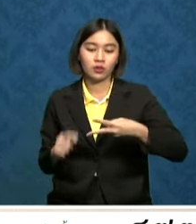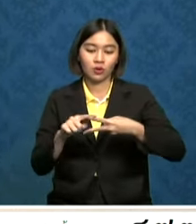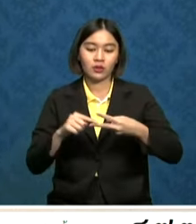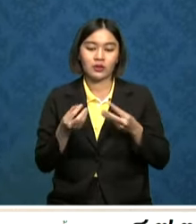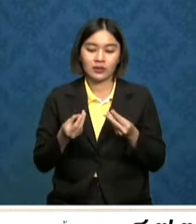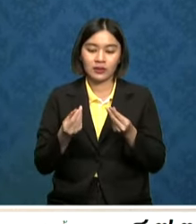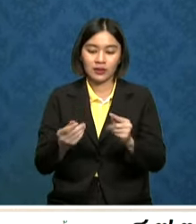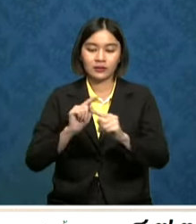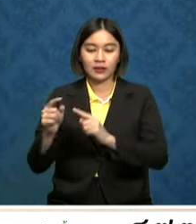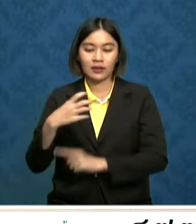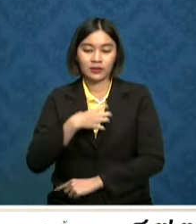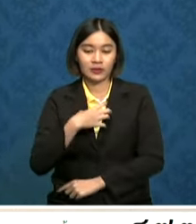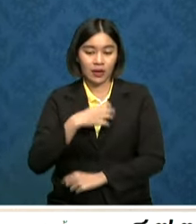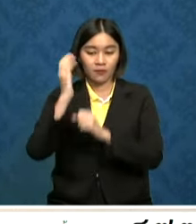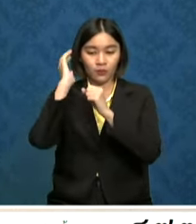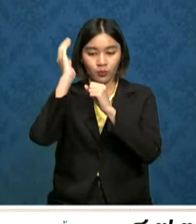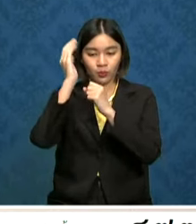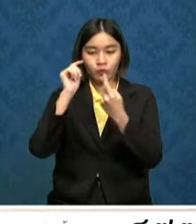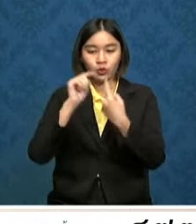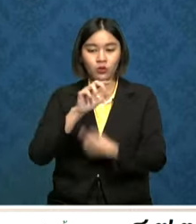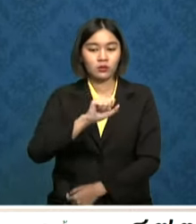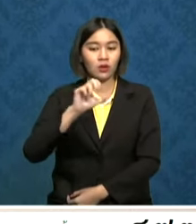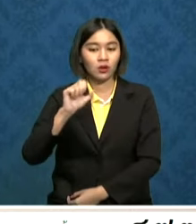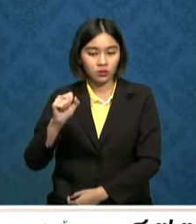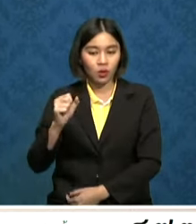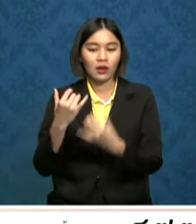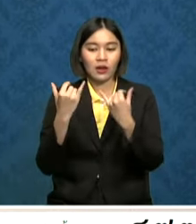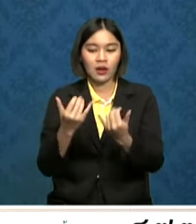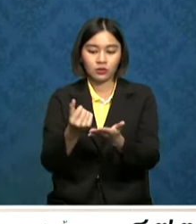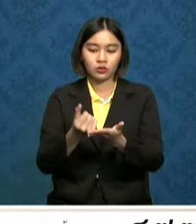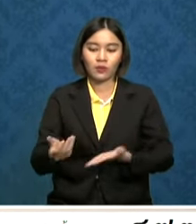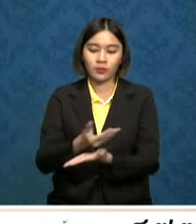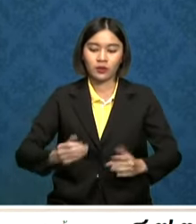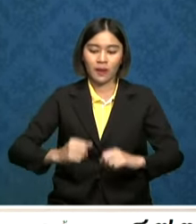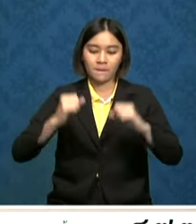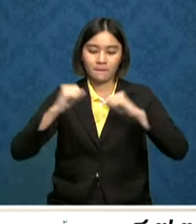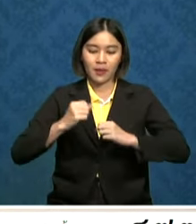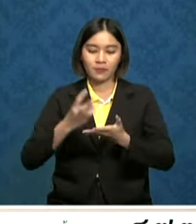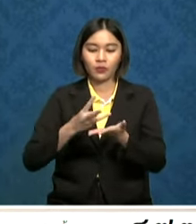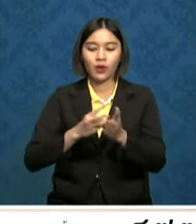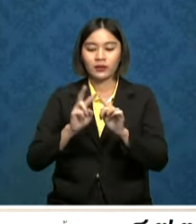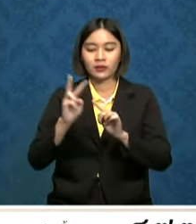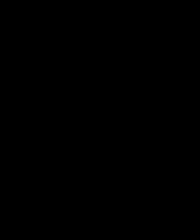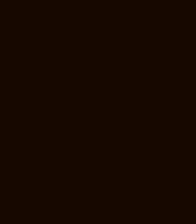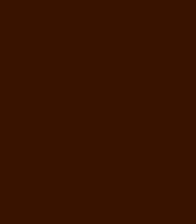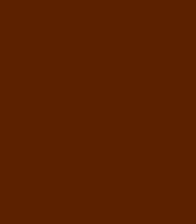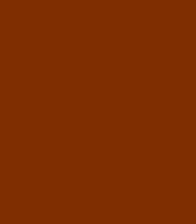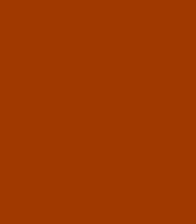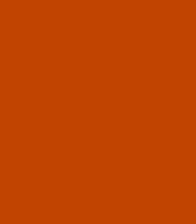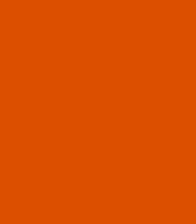ละเอียดนะครับที่ก็อยากจะมานำเสนอแล้วก็ให้สภาผู้แทนราษฎรแห่งนี้ได้พิจารณาแล้วก็ลงมติในวาระที่2ขอบคุณท่านประธาน